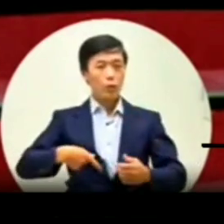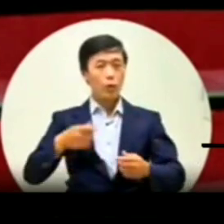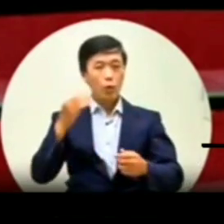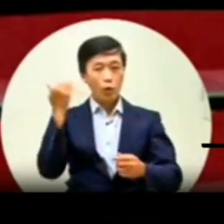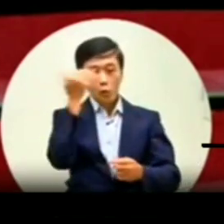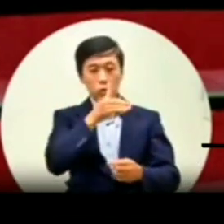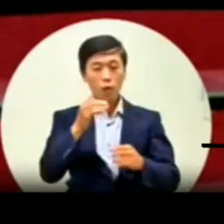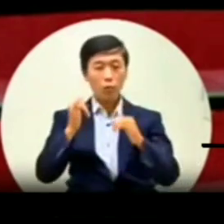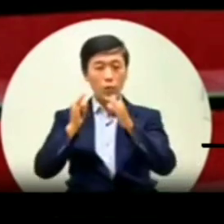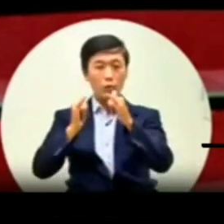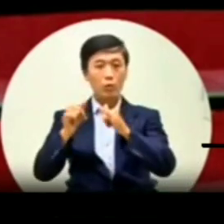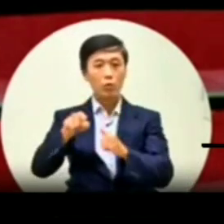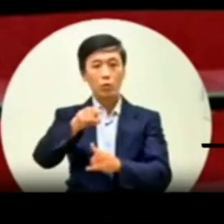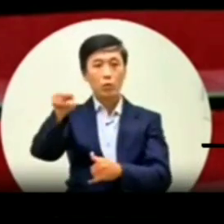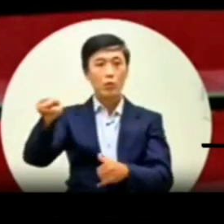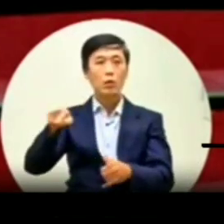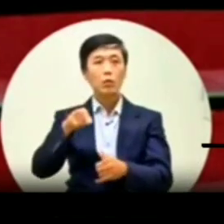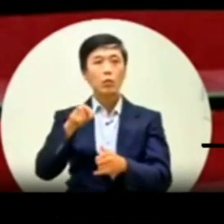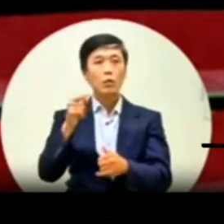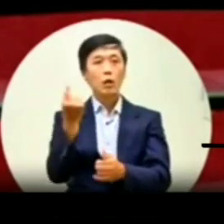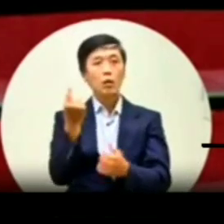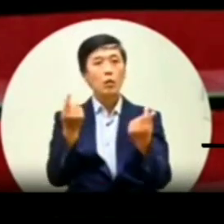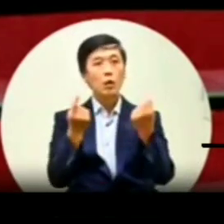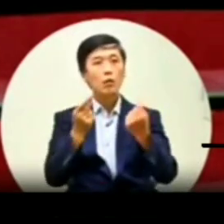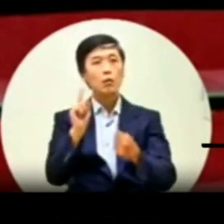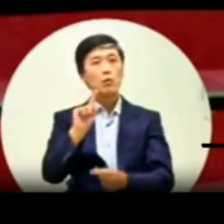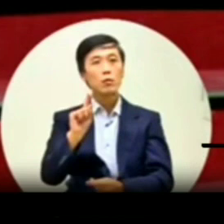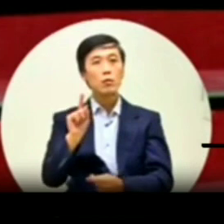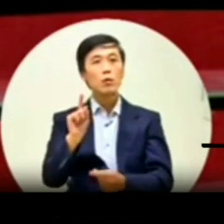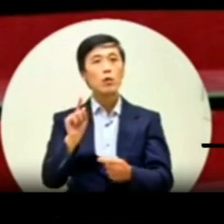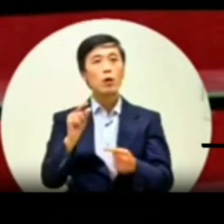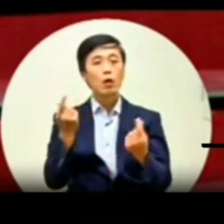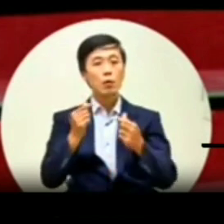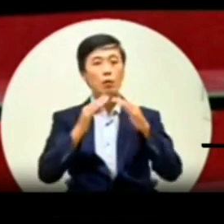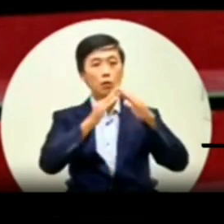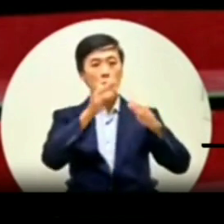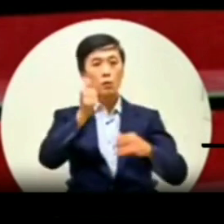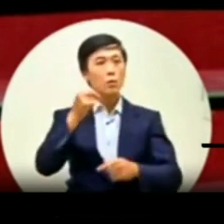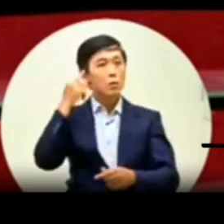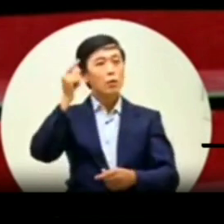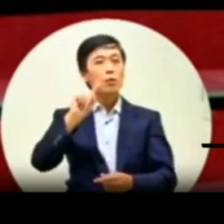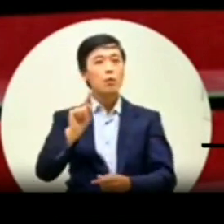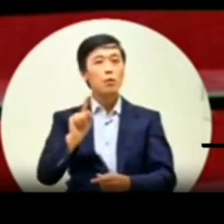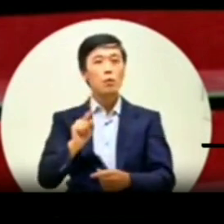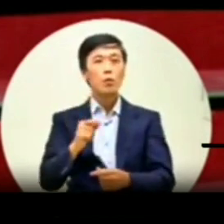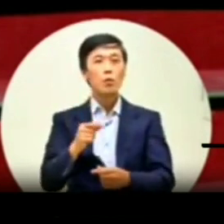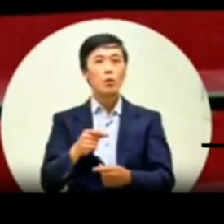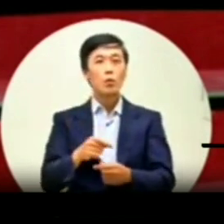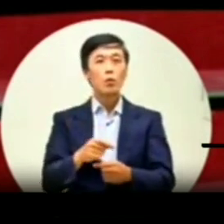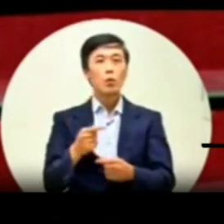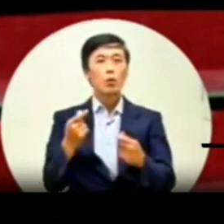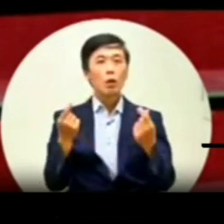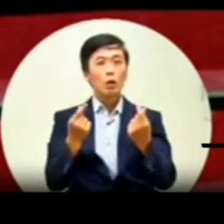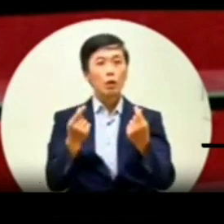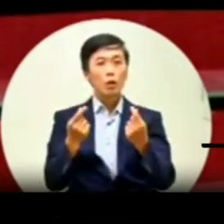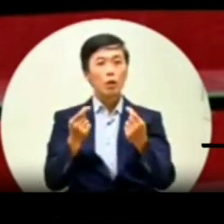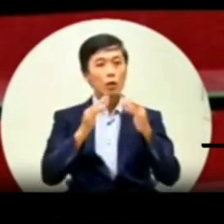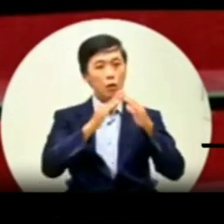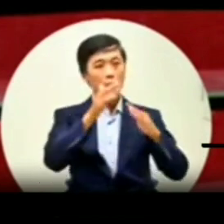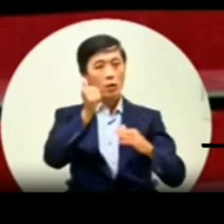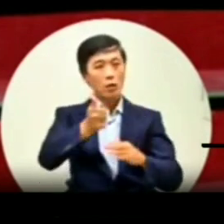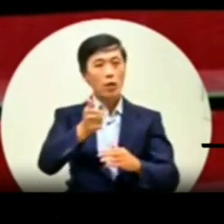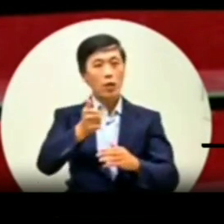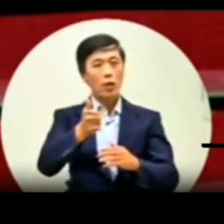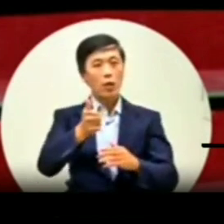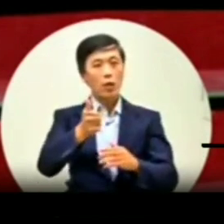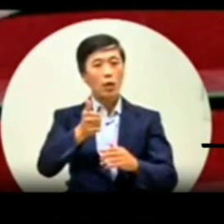间民众有一个好像被韩市长感觉就是有那种市长突然间好像